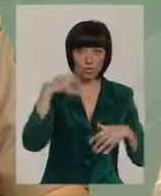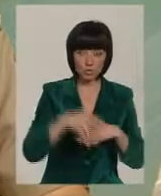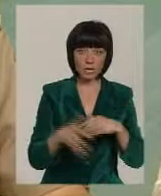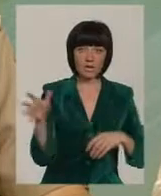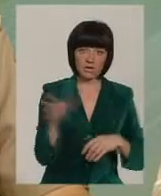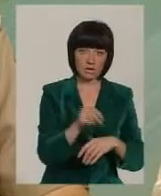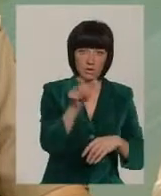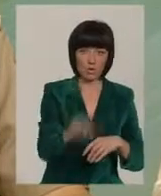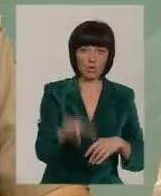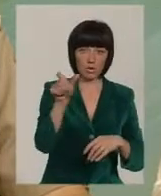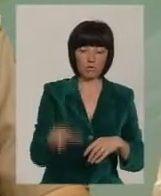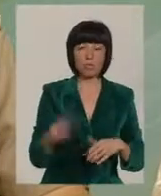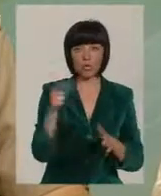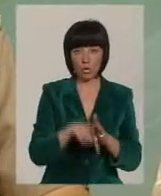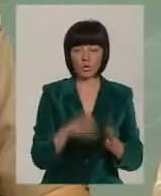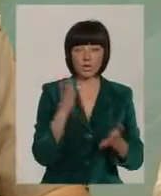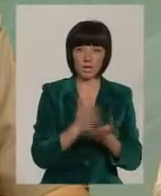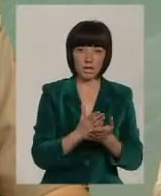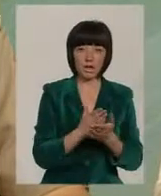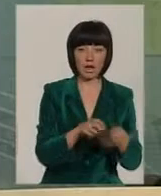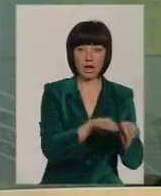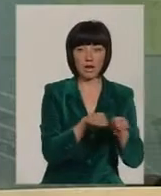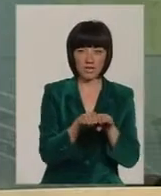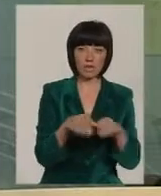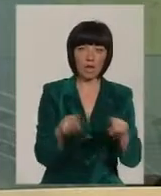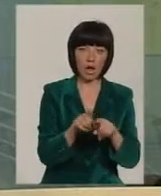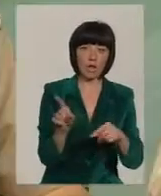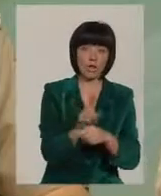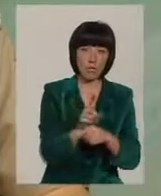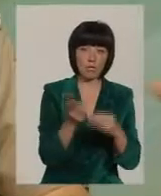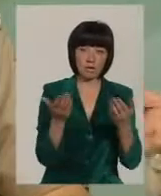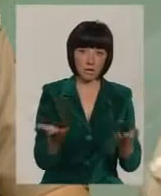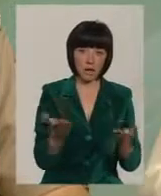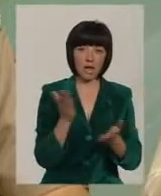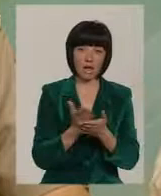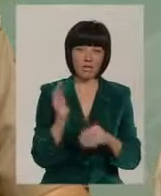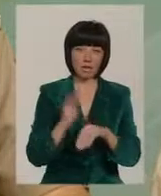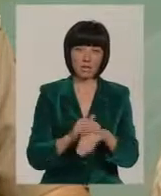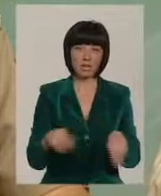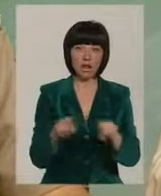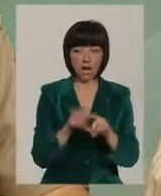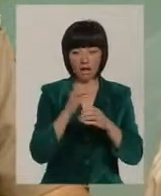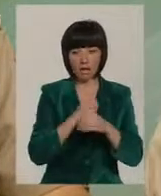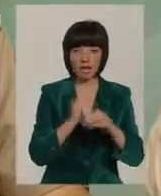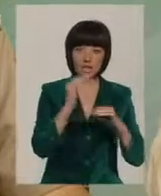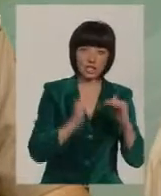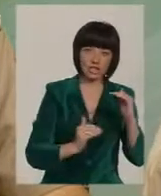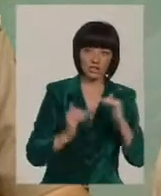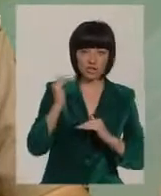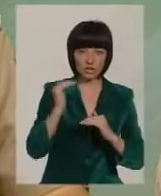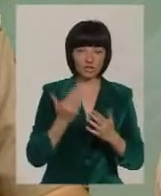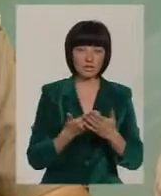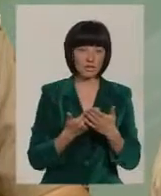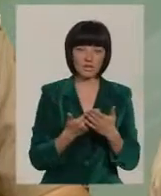зрозуміла громадянину. Тобто є межа така-то, а є фактичні аналізи, там нижче там, чи вище